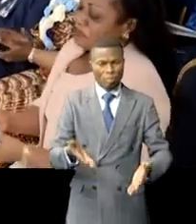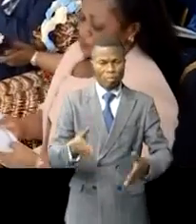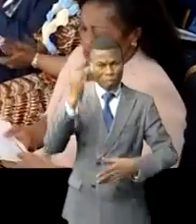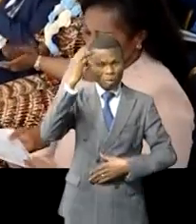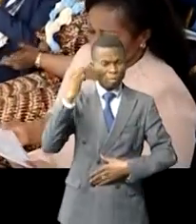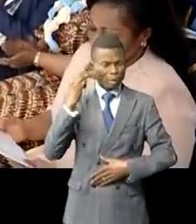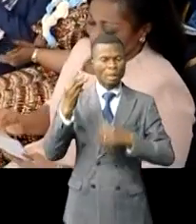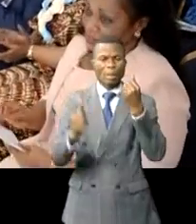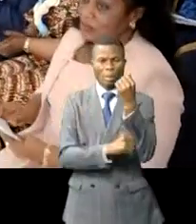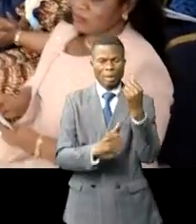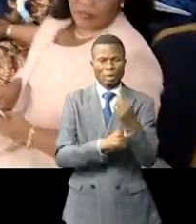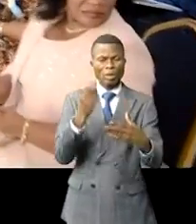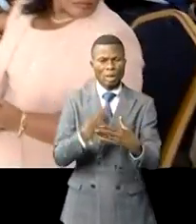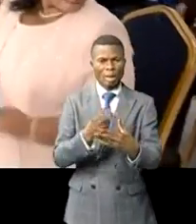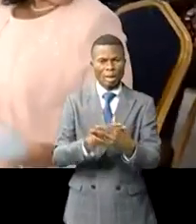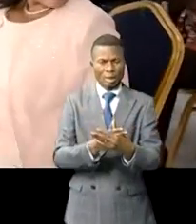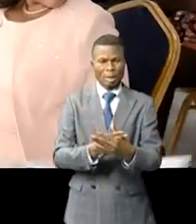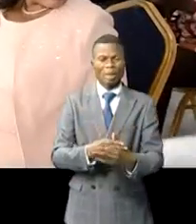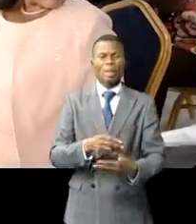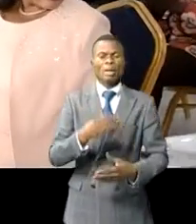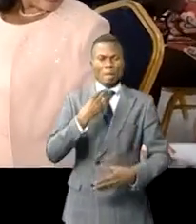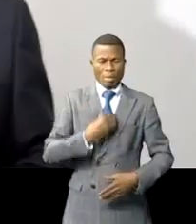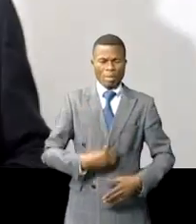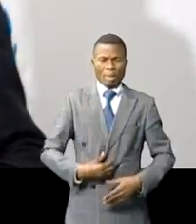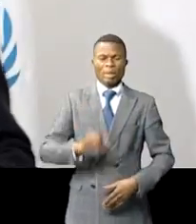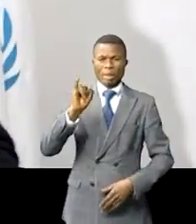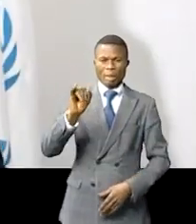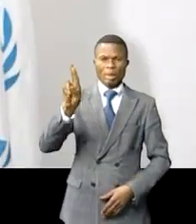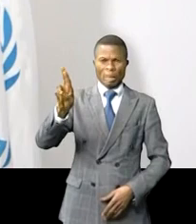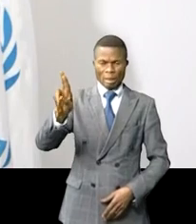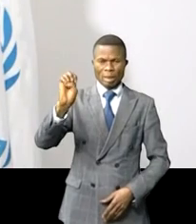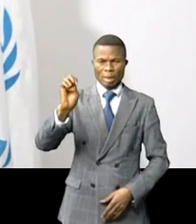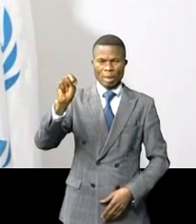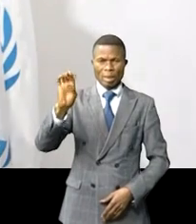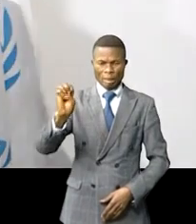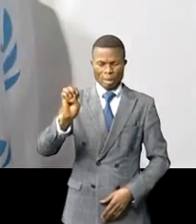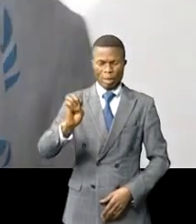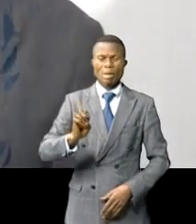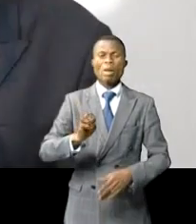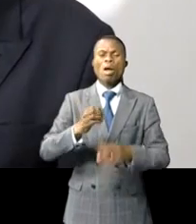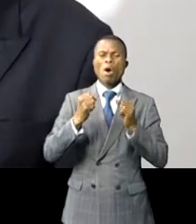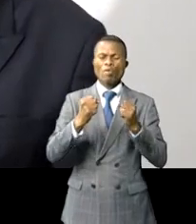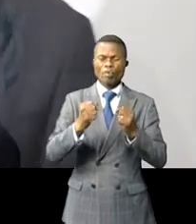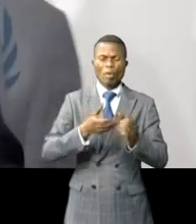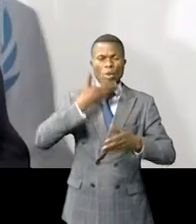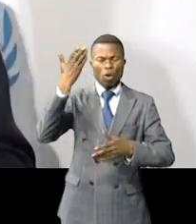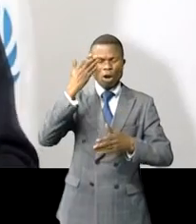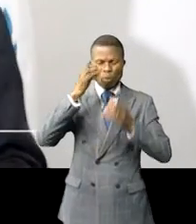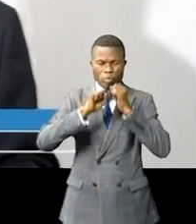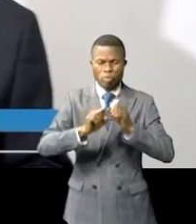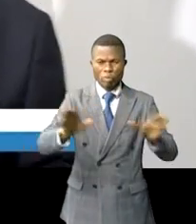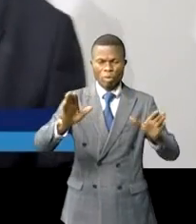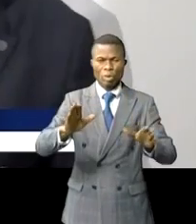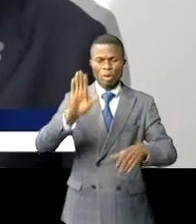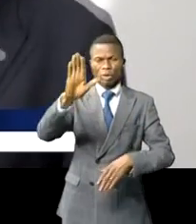des personnes vivant avec handicap, Maître Irène Essambo. Sans un esprit propagandiste, son excellence,